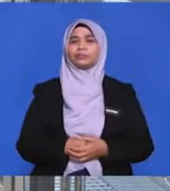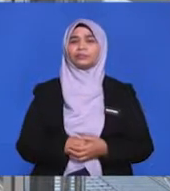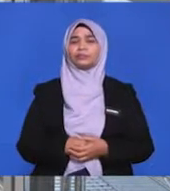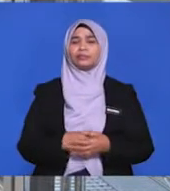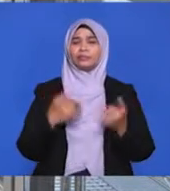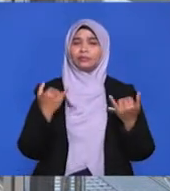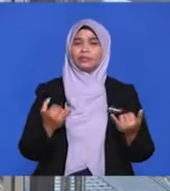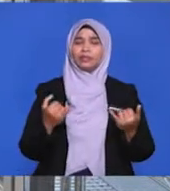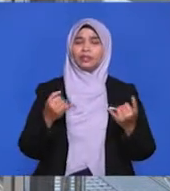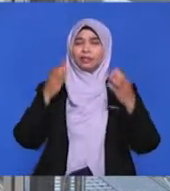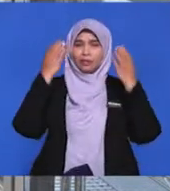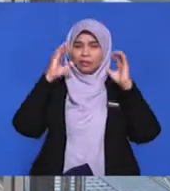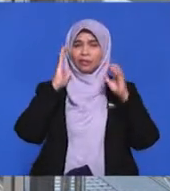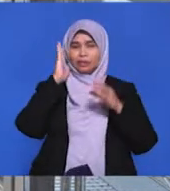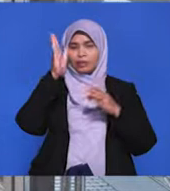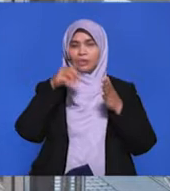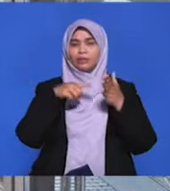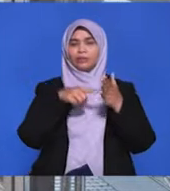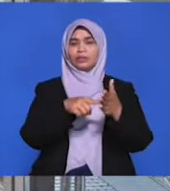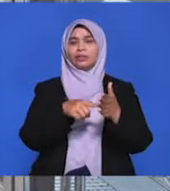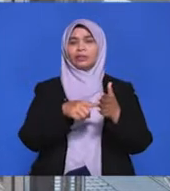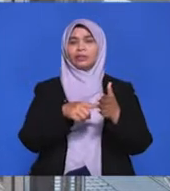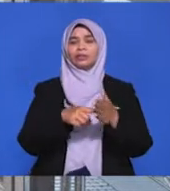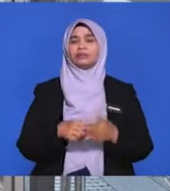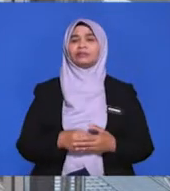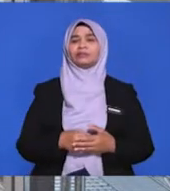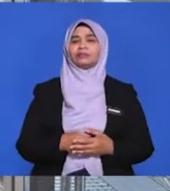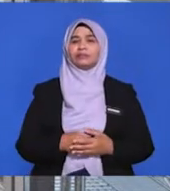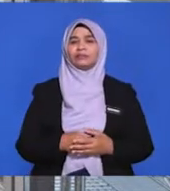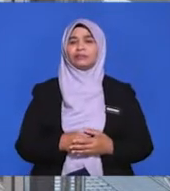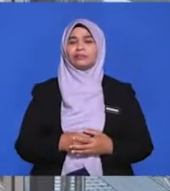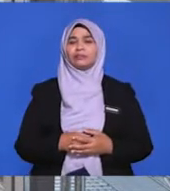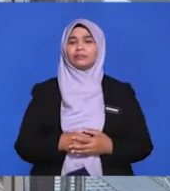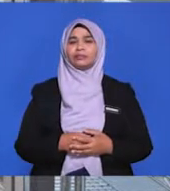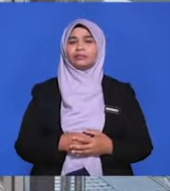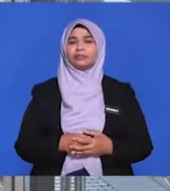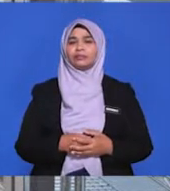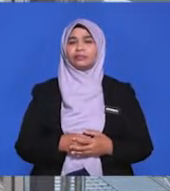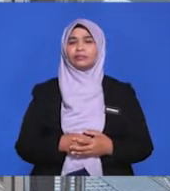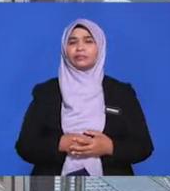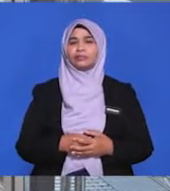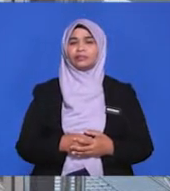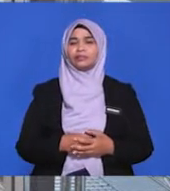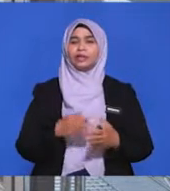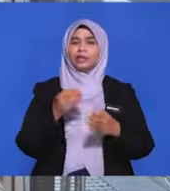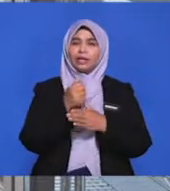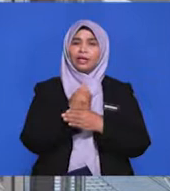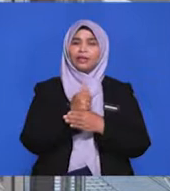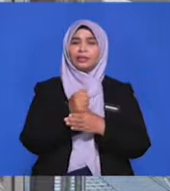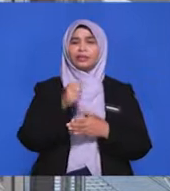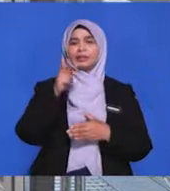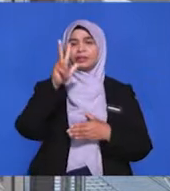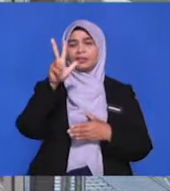sekarang chegou akan Tunjukkan keajaibannya sangat mudah diantara